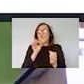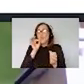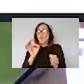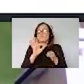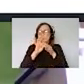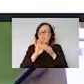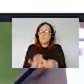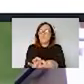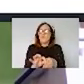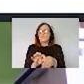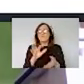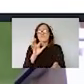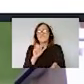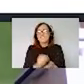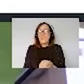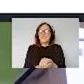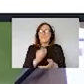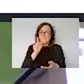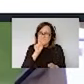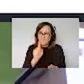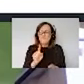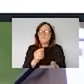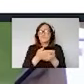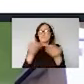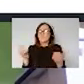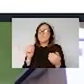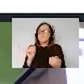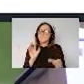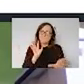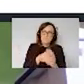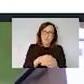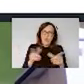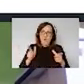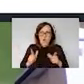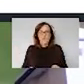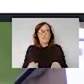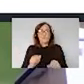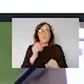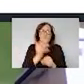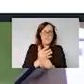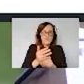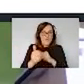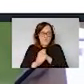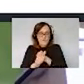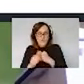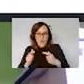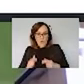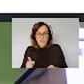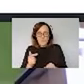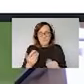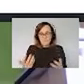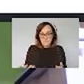przeprowadzone zajęcia, że faktycznie chcecie Państwo na nich być. Jest 45 osób, 50 już w tej chwili. Drodzy Państwo, możecie też